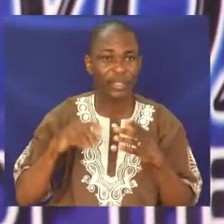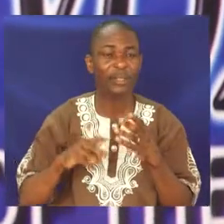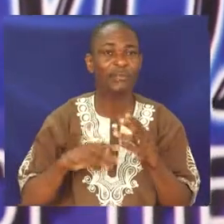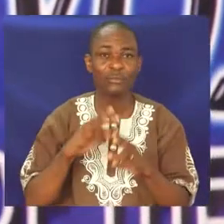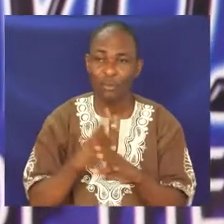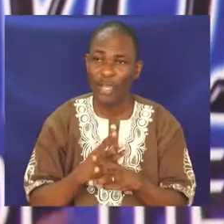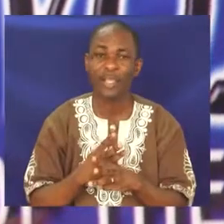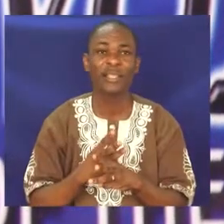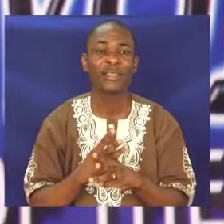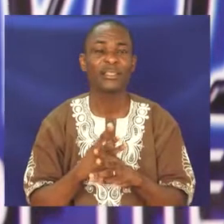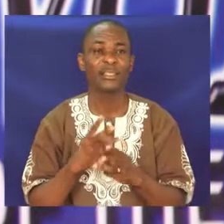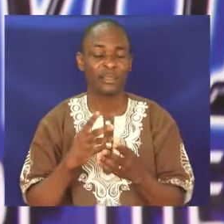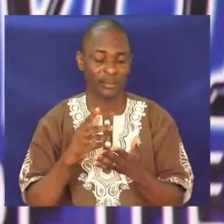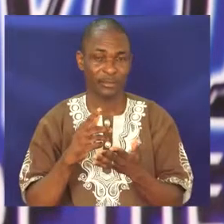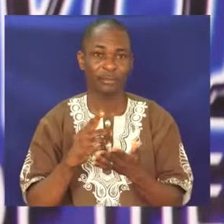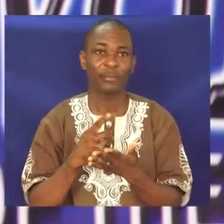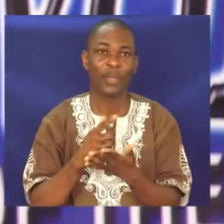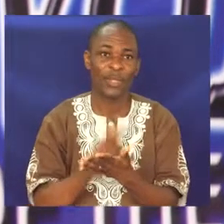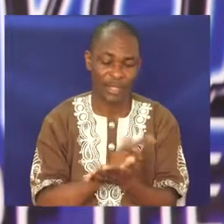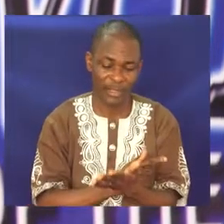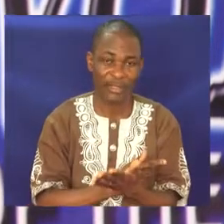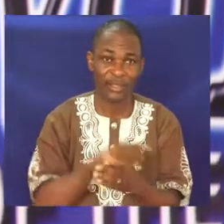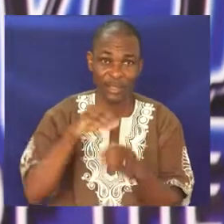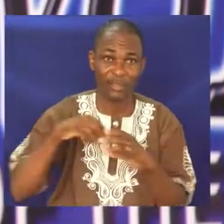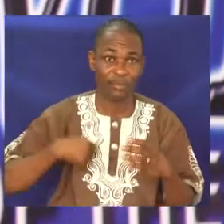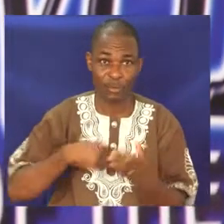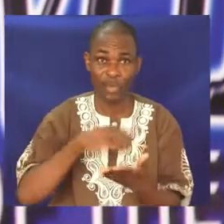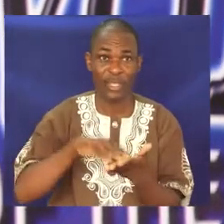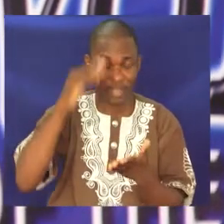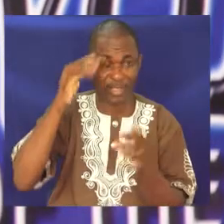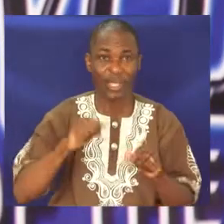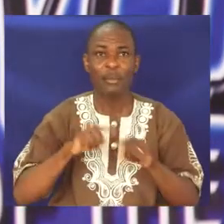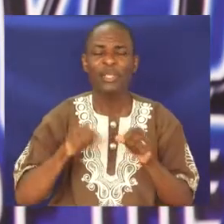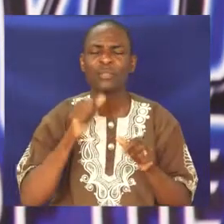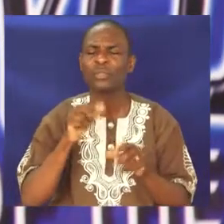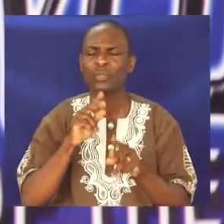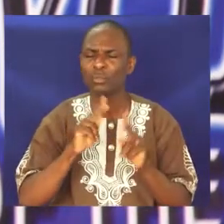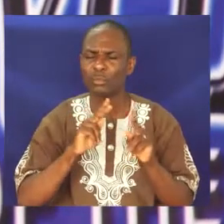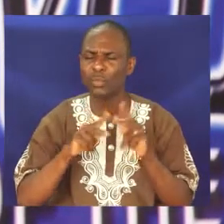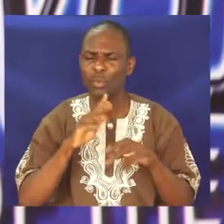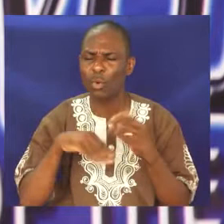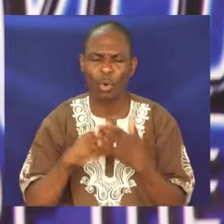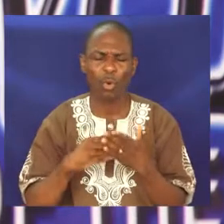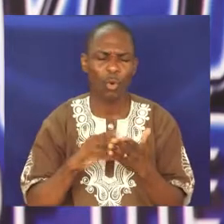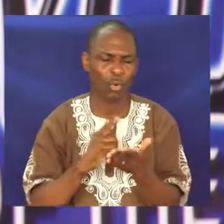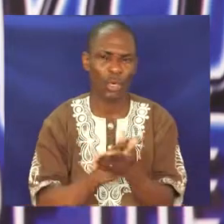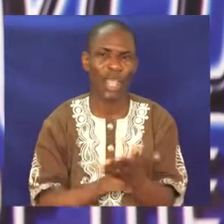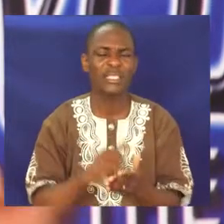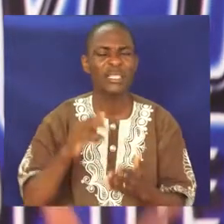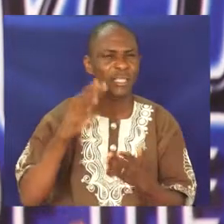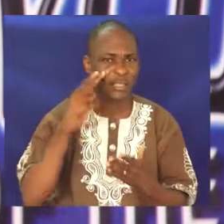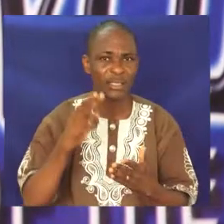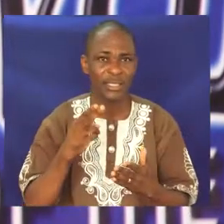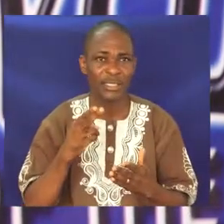sam se je nipa nyina ene hu ne saa ene ama atwa ye ho ahia nyina aye afutusem ene